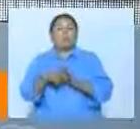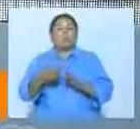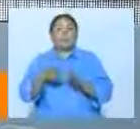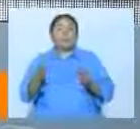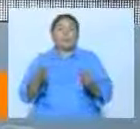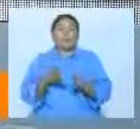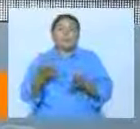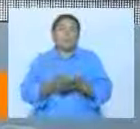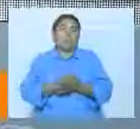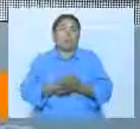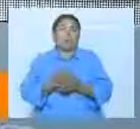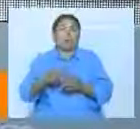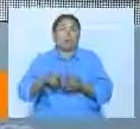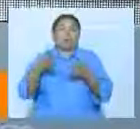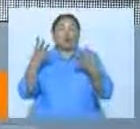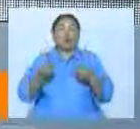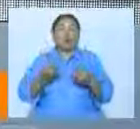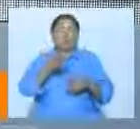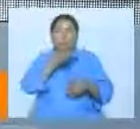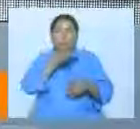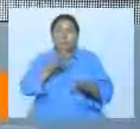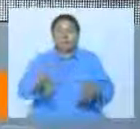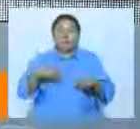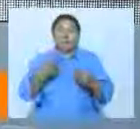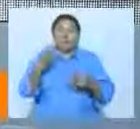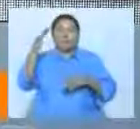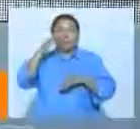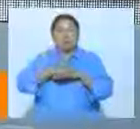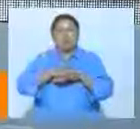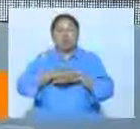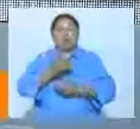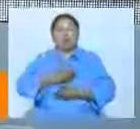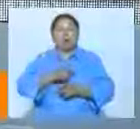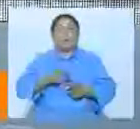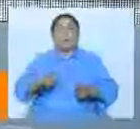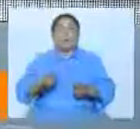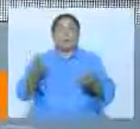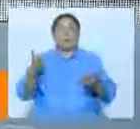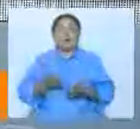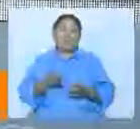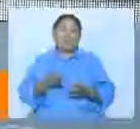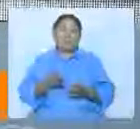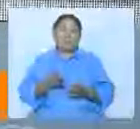азайып қалады. Сондықтан біз күндізгі уақытта үнемдеп, кешкі уақытта тұрғындарға қажетті деңгейде